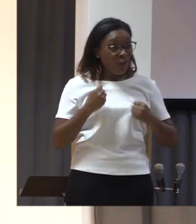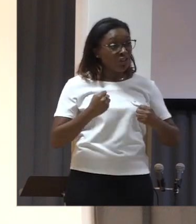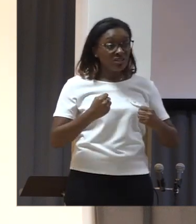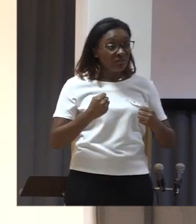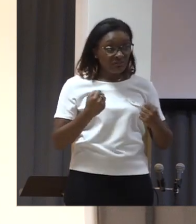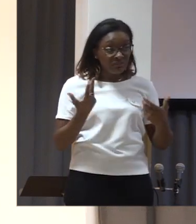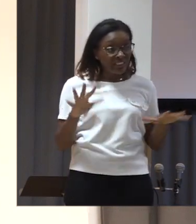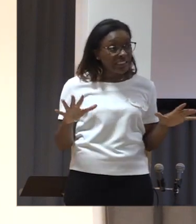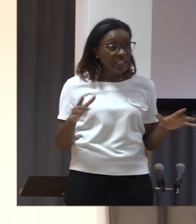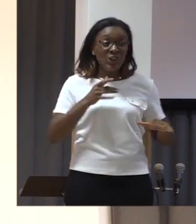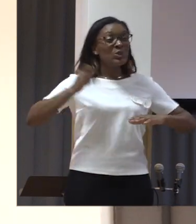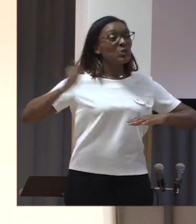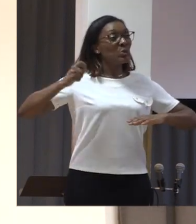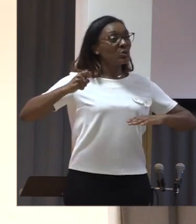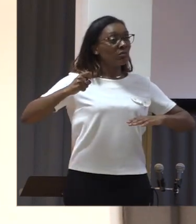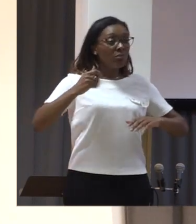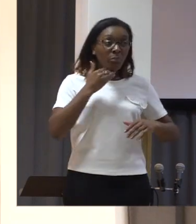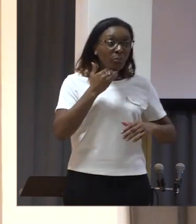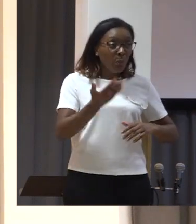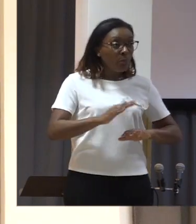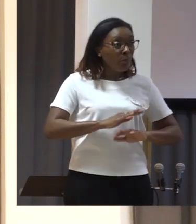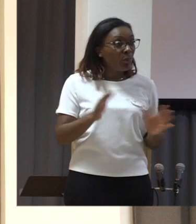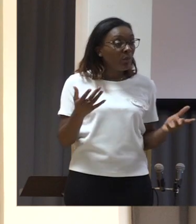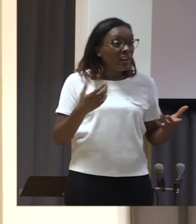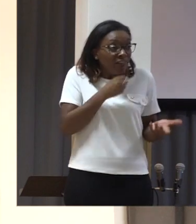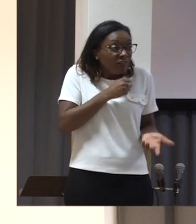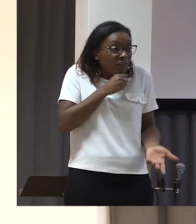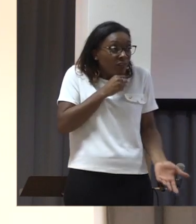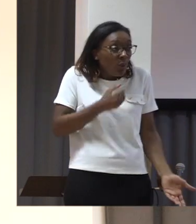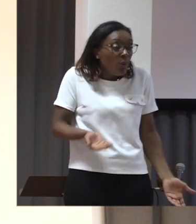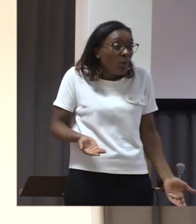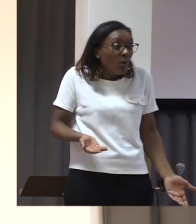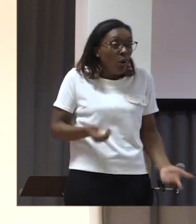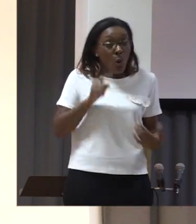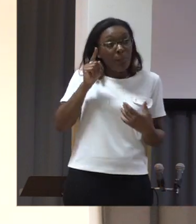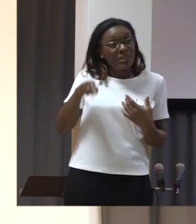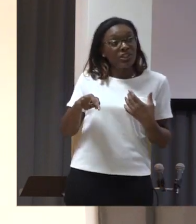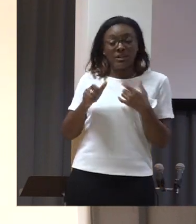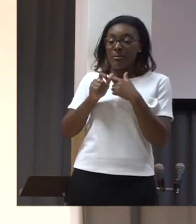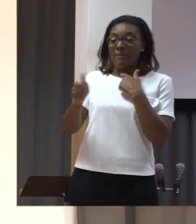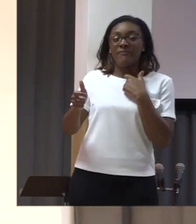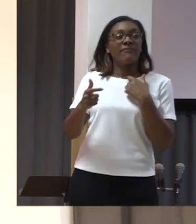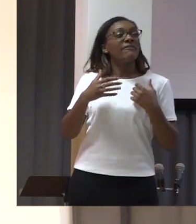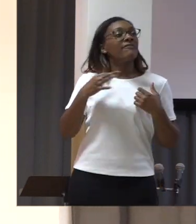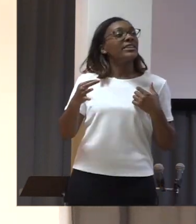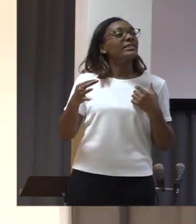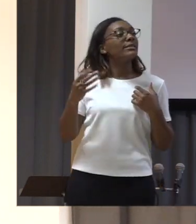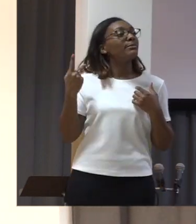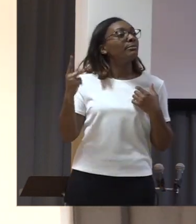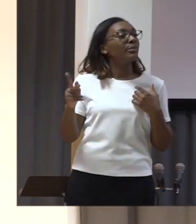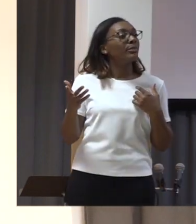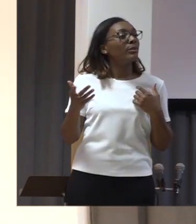assumer les fonctions de juge. La charge étant lourde, Samuel délègue ses fonctions à ses fils. On peut dire que c'est tout à fait